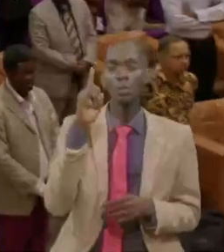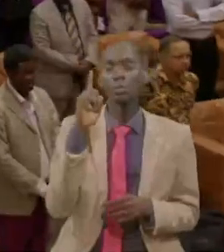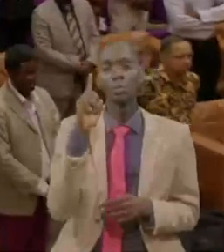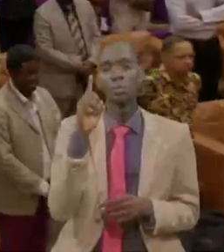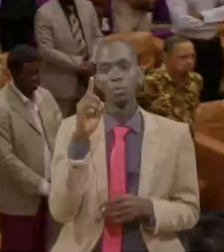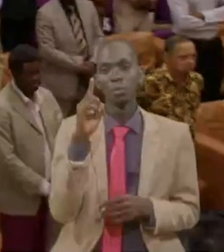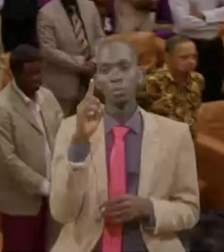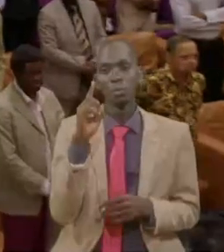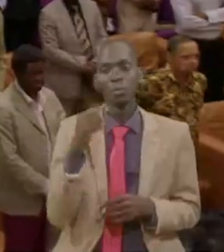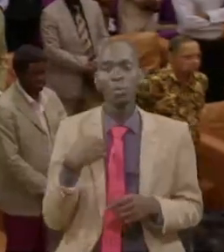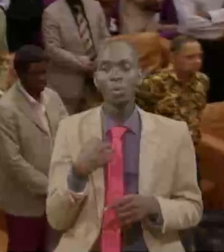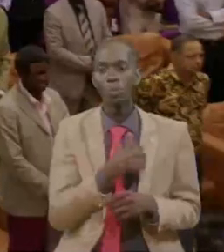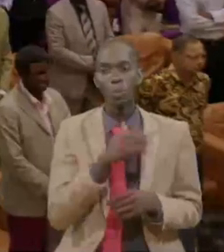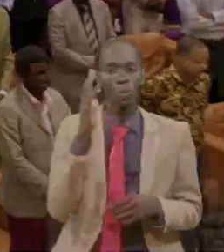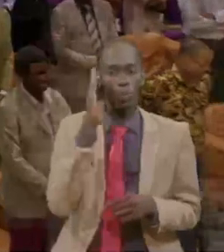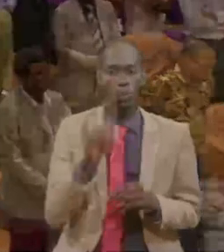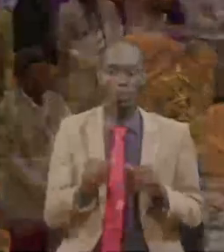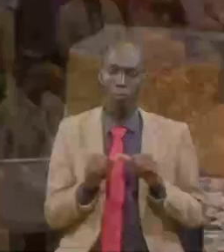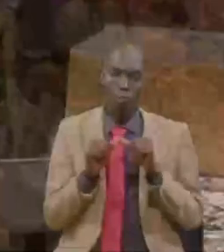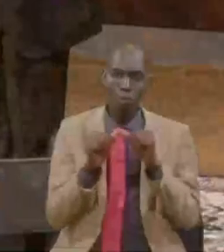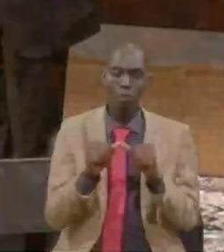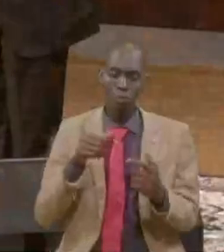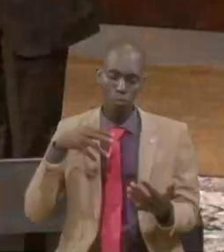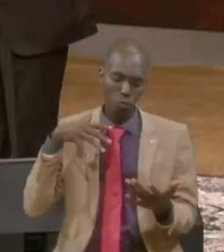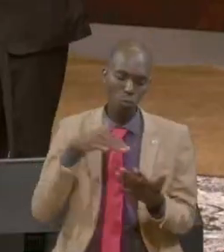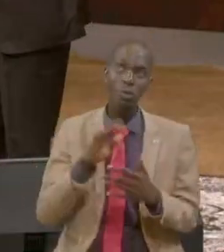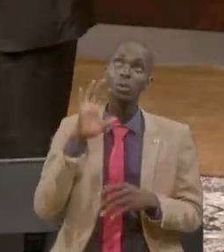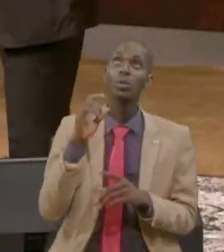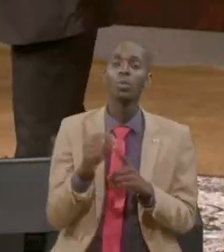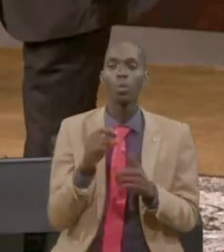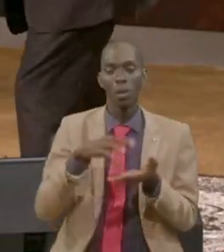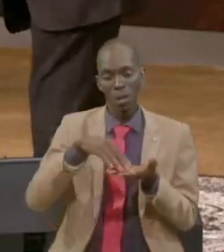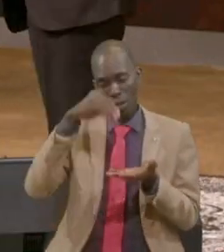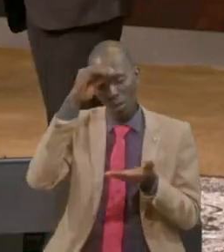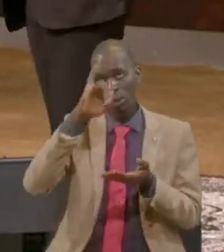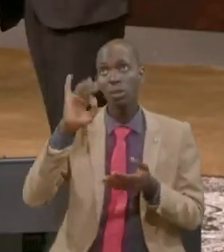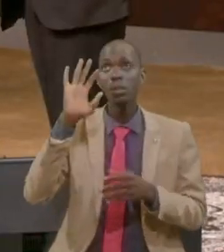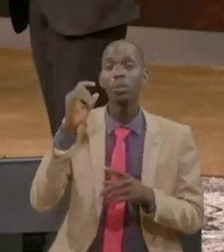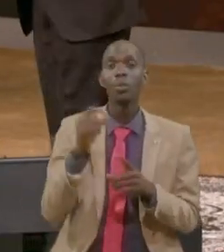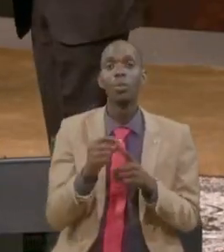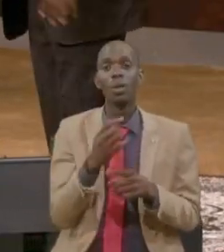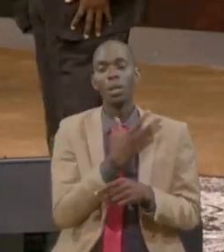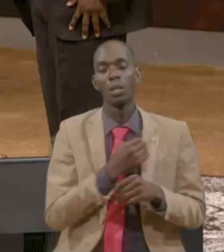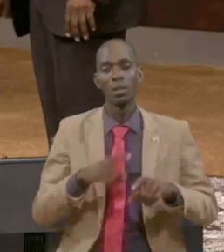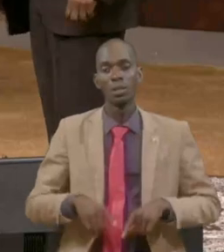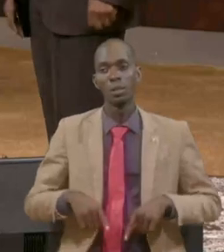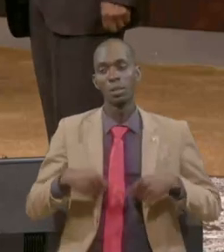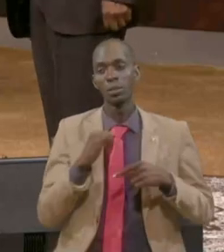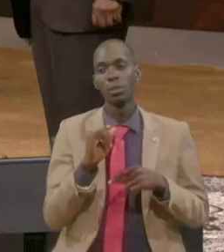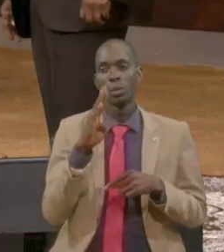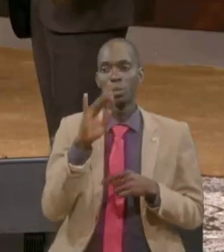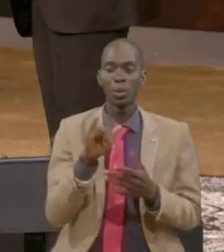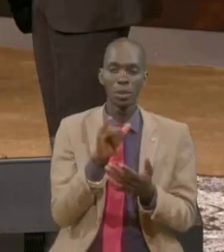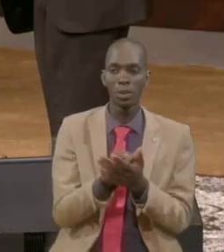voyions face à face, nous continuerons d'étudier sa parole, apprendre sa parole et